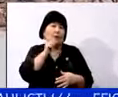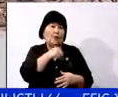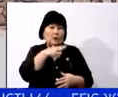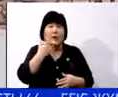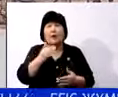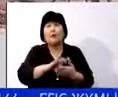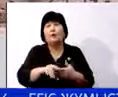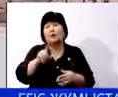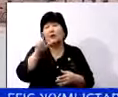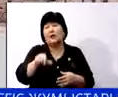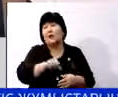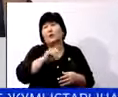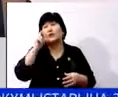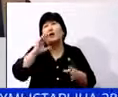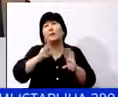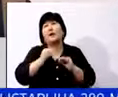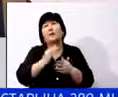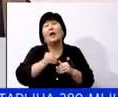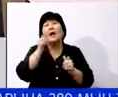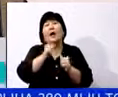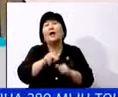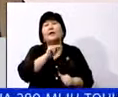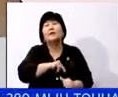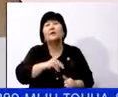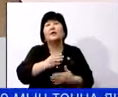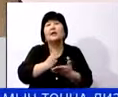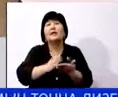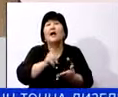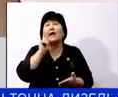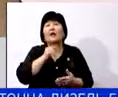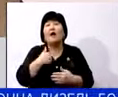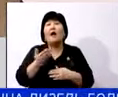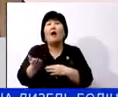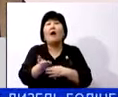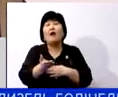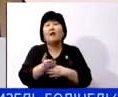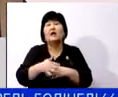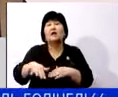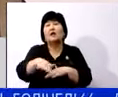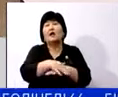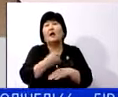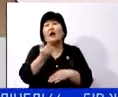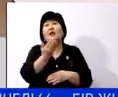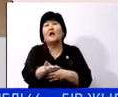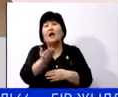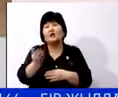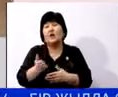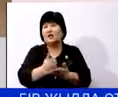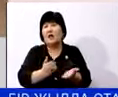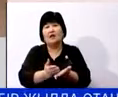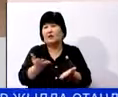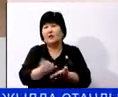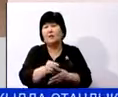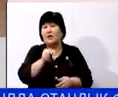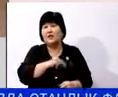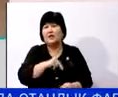тазалық сақшысының өзіндік пайымы бар. Әр еңбектің наны тәтті дейді. Ол алақан жайып қоғамнан ақша сұрап, нан тапқан ол